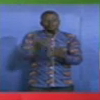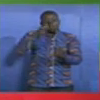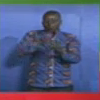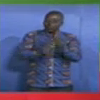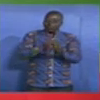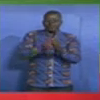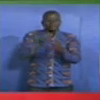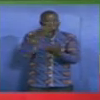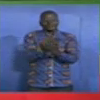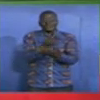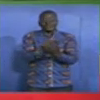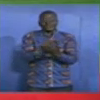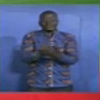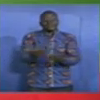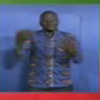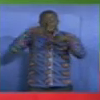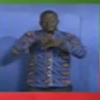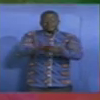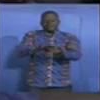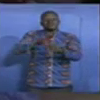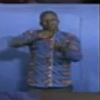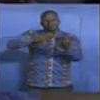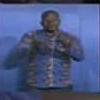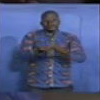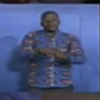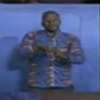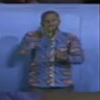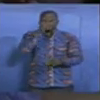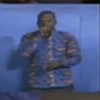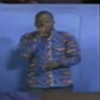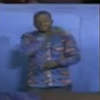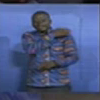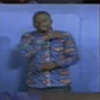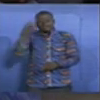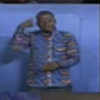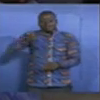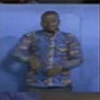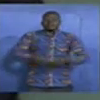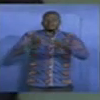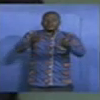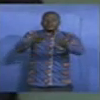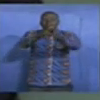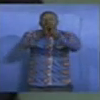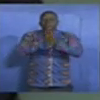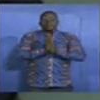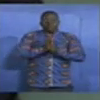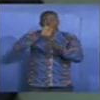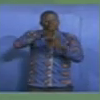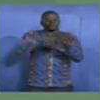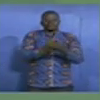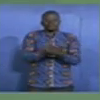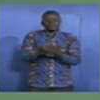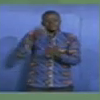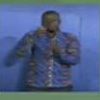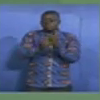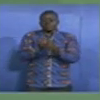financement, l'implication partenariat public-privé, l'inadéquation entre l'offre et la demande, tous les enjeux ont fait